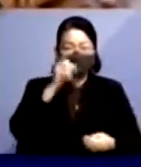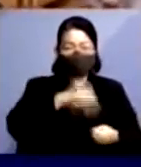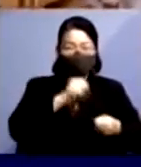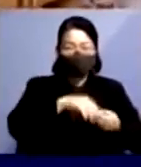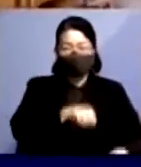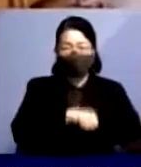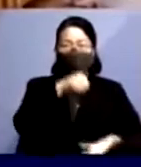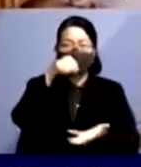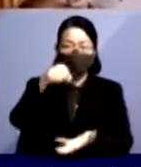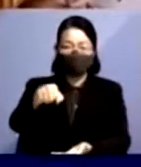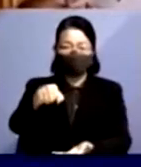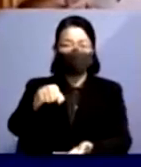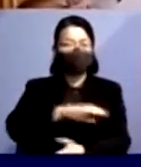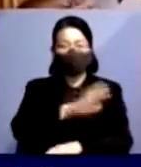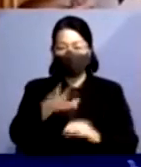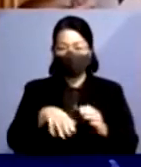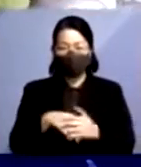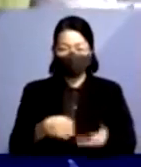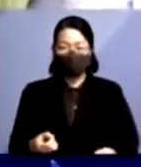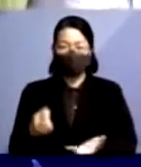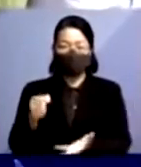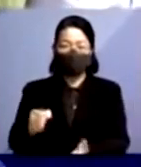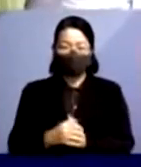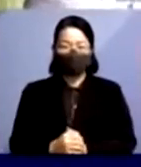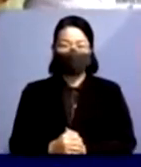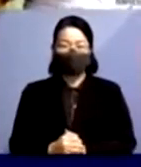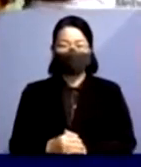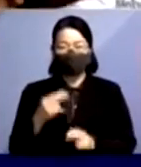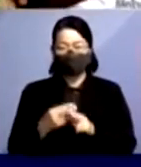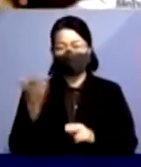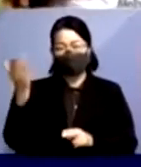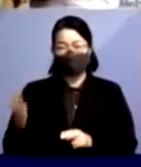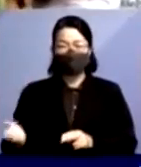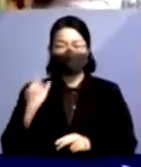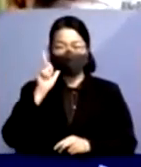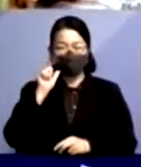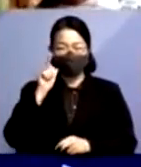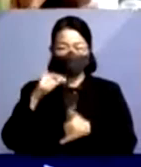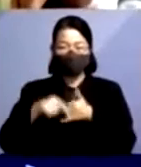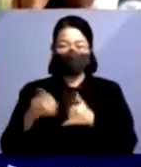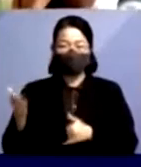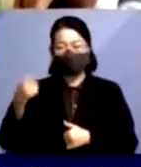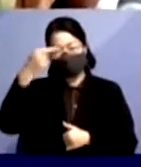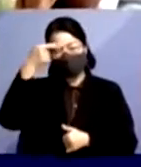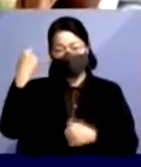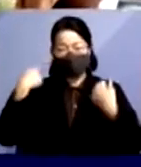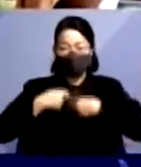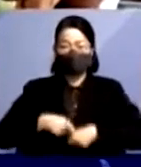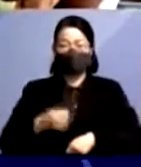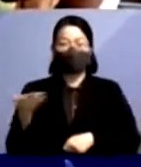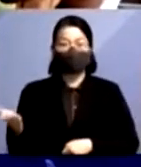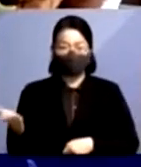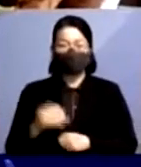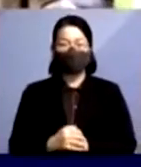ชื่อว่ามีแล้วแบ่งปันครับมอบให้กับนางสาวกรกฎสร้อยเสนาซึ่งเป็นผู้ป่วยไทรอยด์เนี่ยนะครับนอกจากนี้ครับ